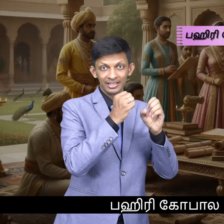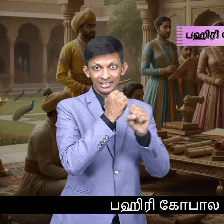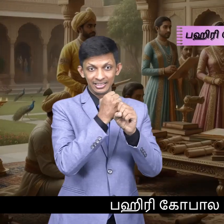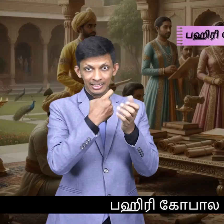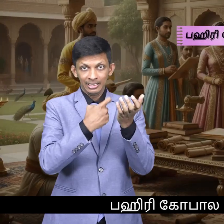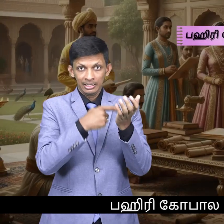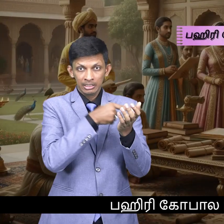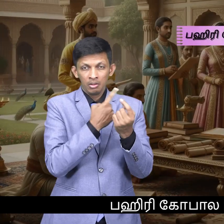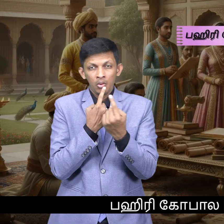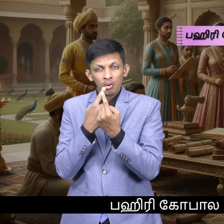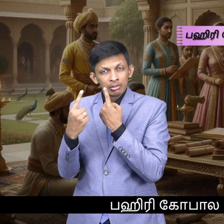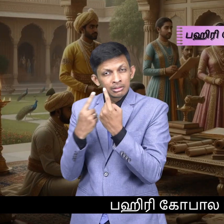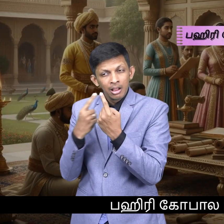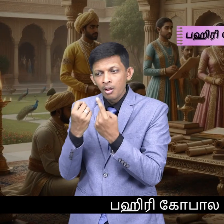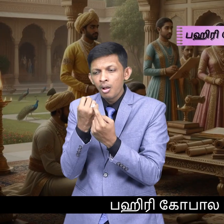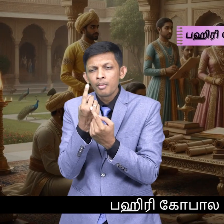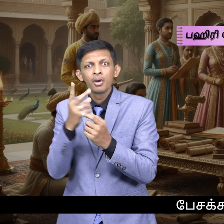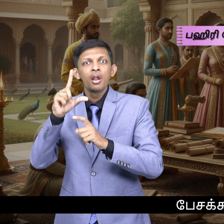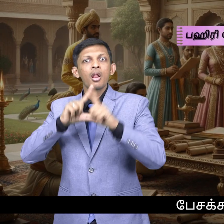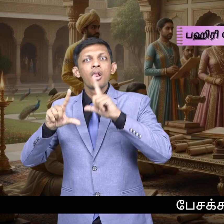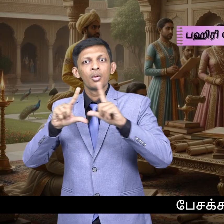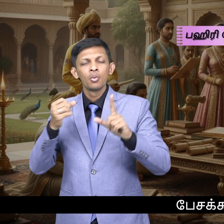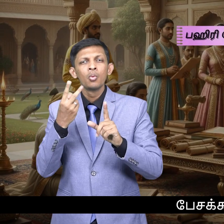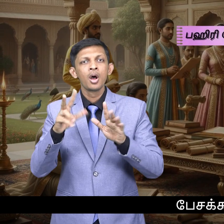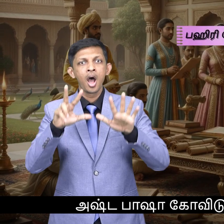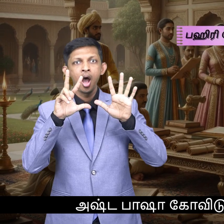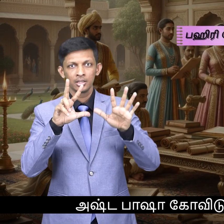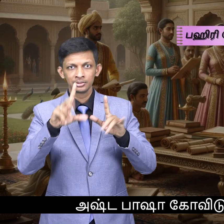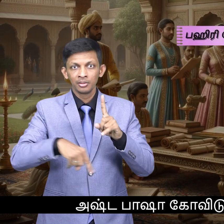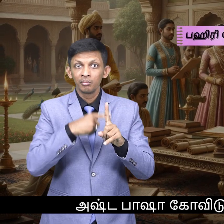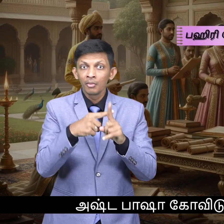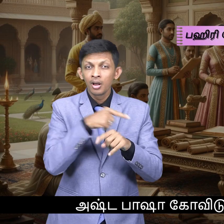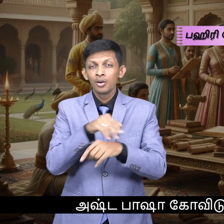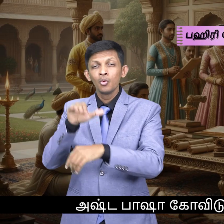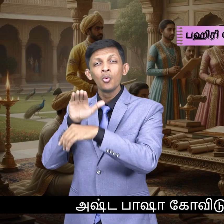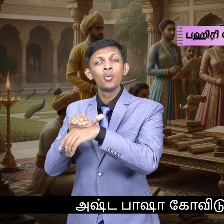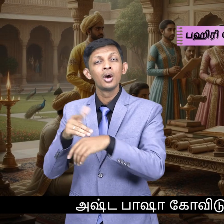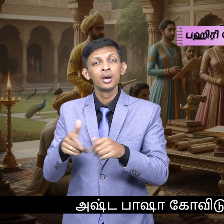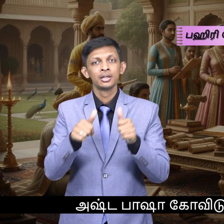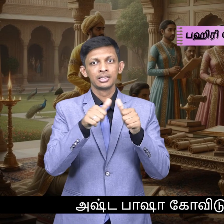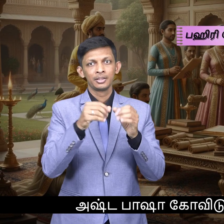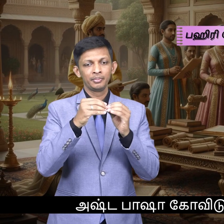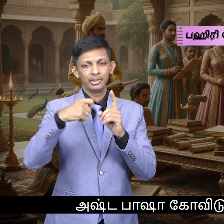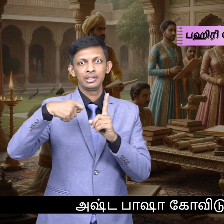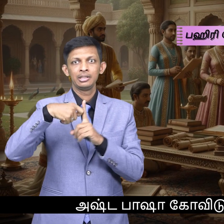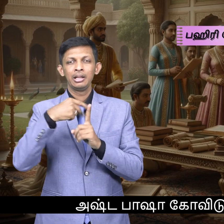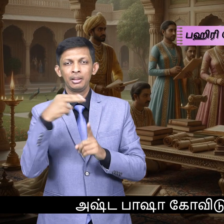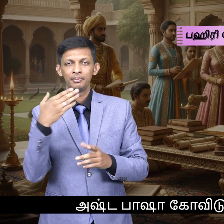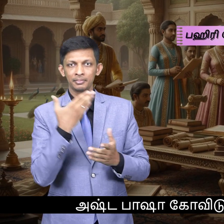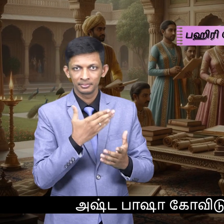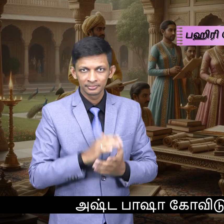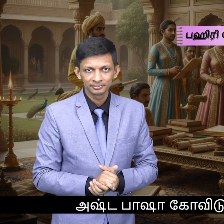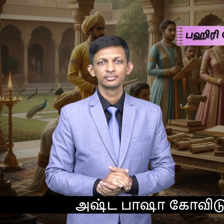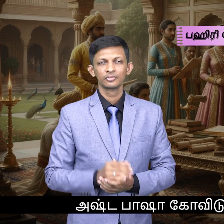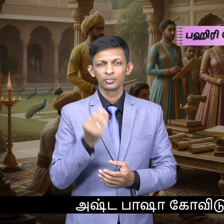பஹிரி கோபால் ராவ் 8 மொழிகளை பேசக்கூடியவராகவும் அஷ்டபாஷா கோவிடுலு என்றும்